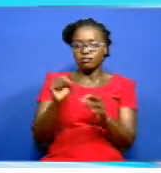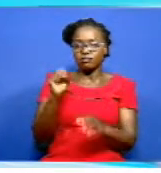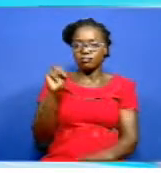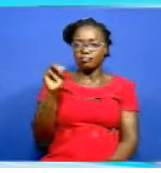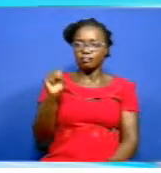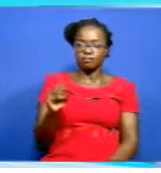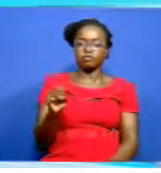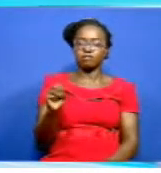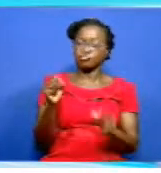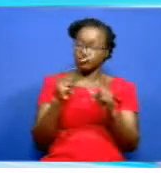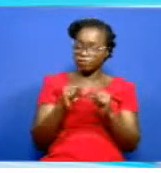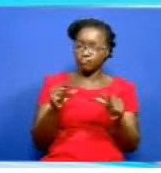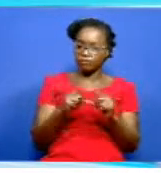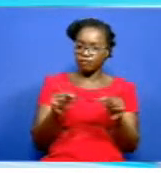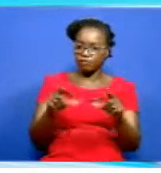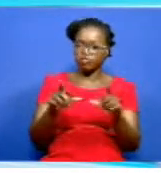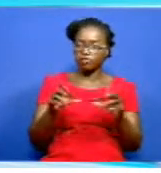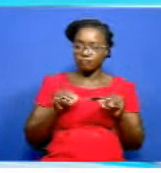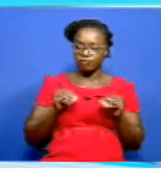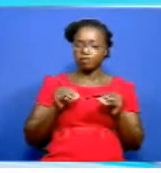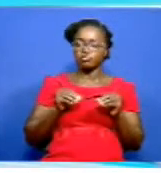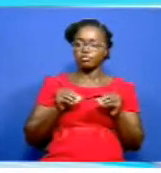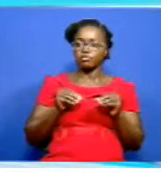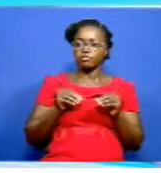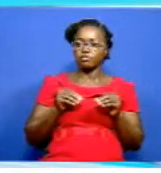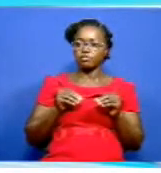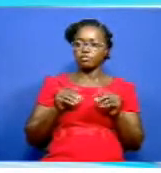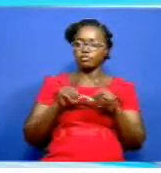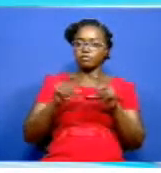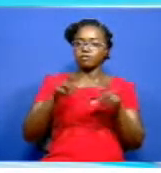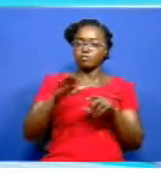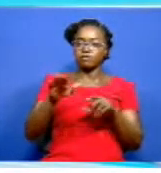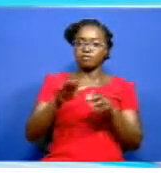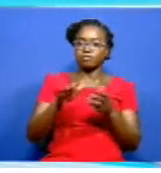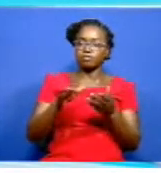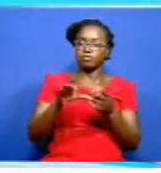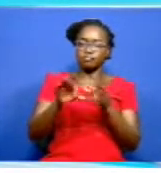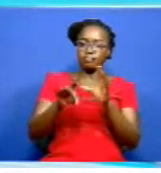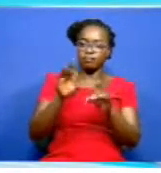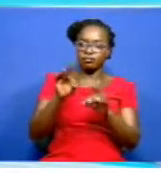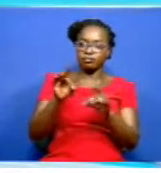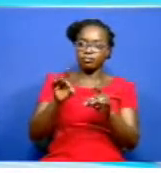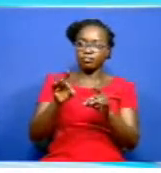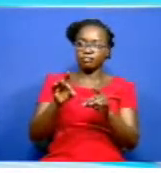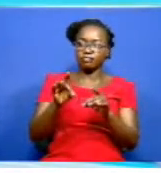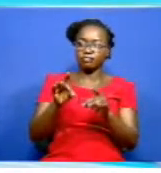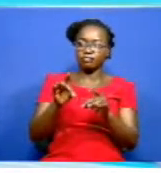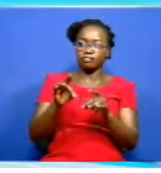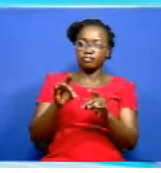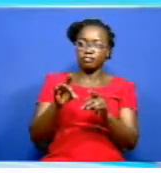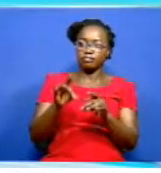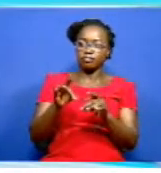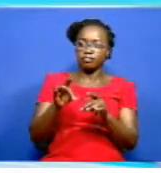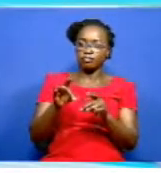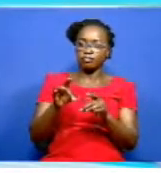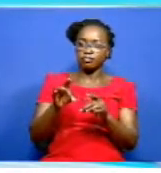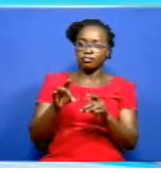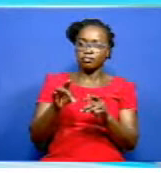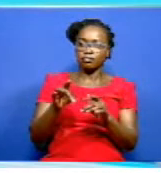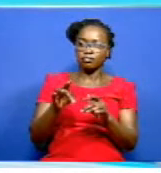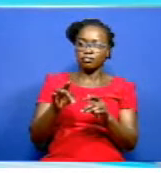kuwataka kwenda kuchukua huduma namba hizo ama kadi zao hizo za huduma namba, waende katika maeneo waliotajiwa ama walikoelekezwa waweze